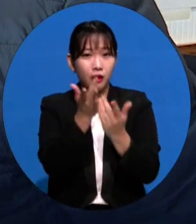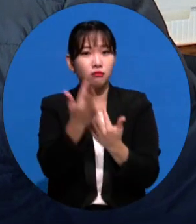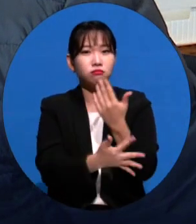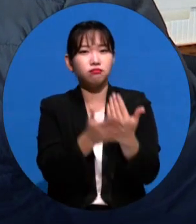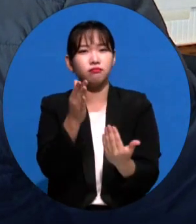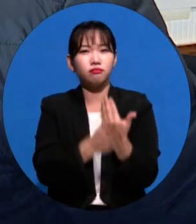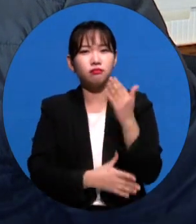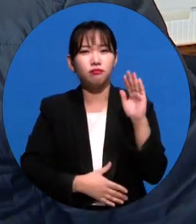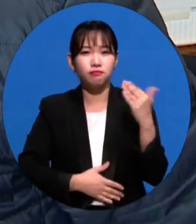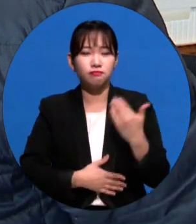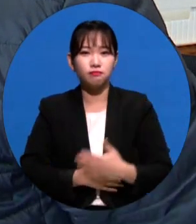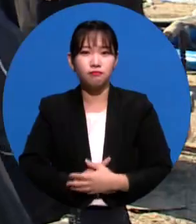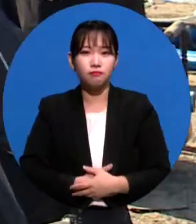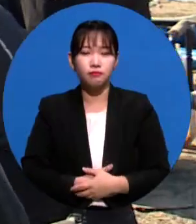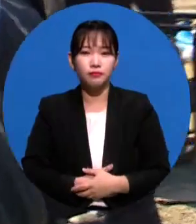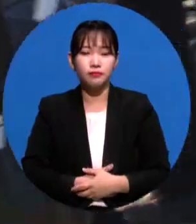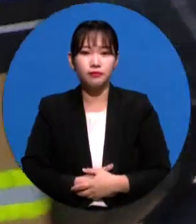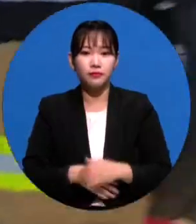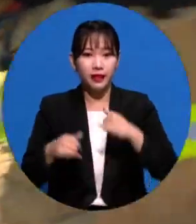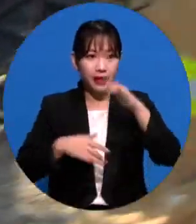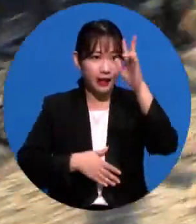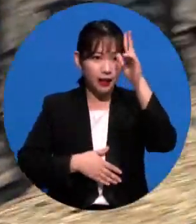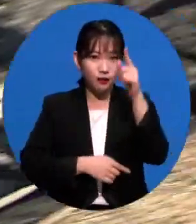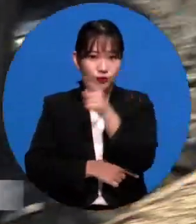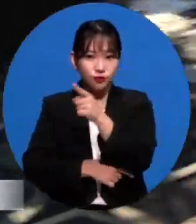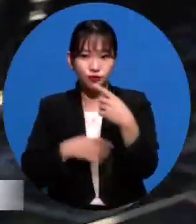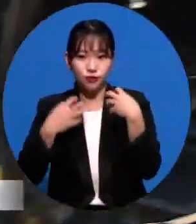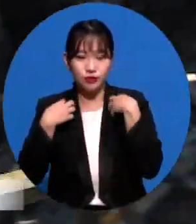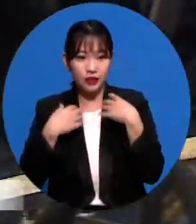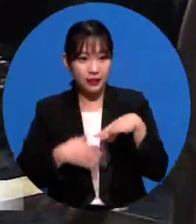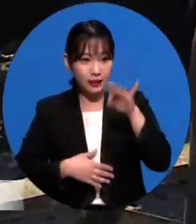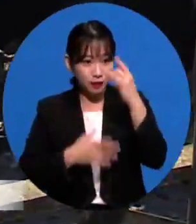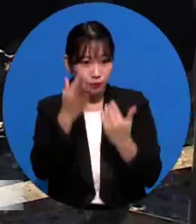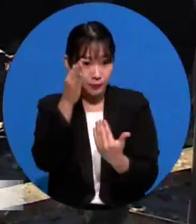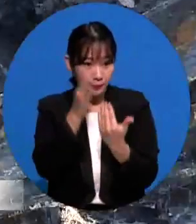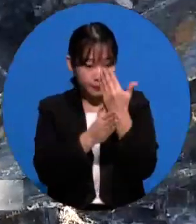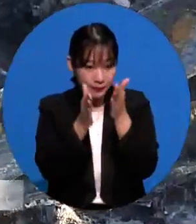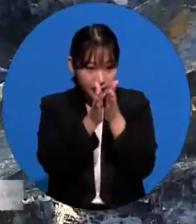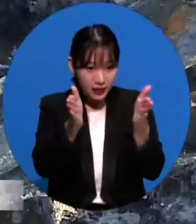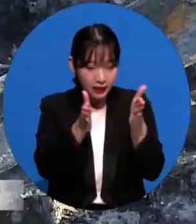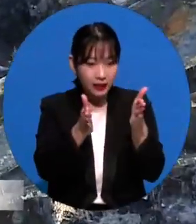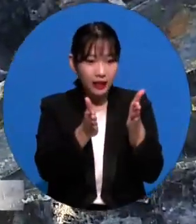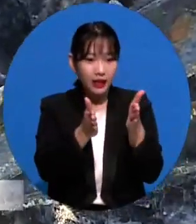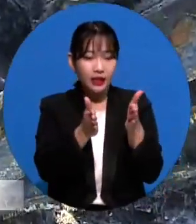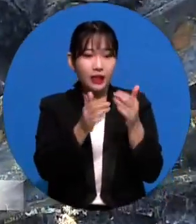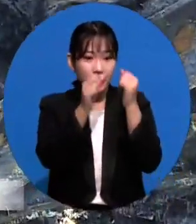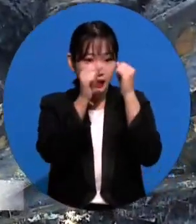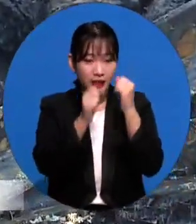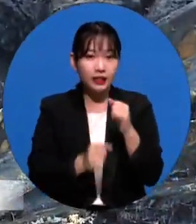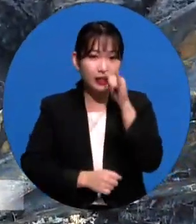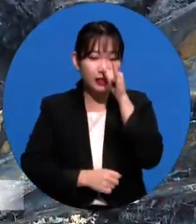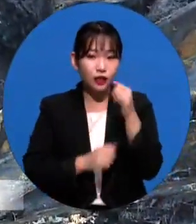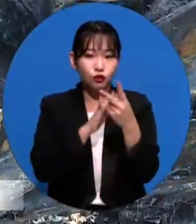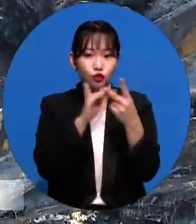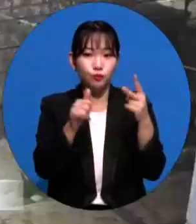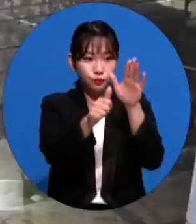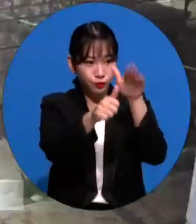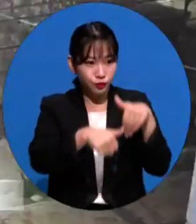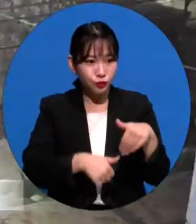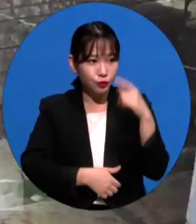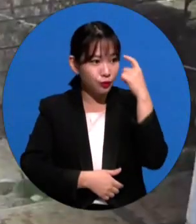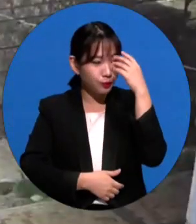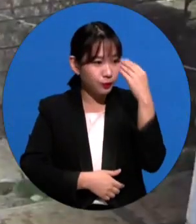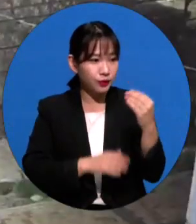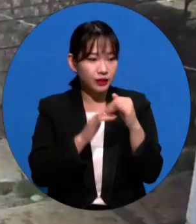불에 타가지고. 해경과 소방당국은 처음 불이 시작된 어선에 타고 있었던 선원들과 목격자 등을 상대로 정확한